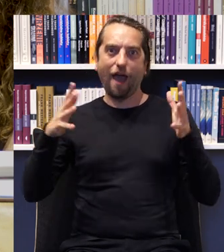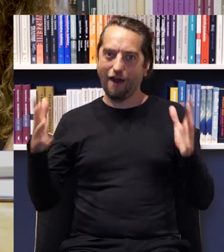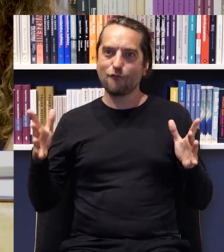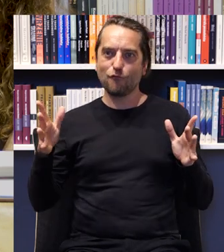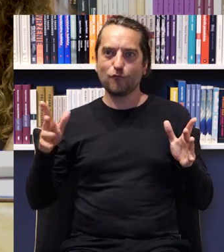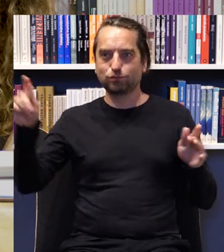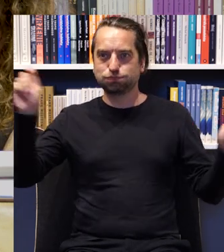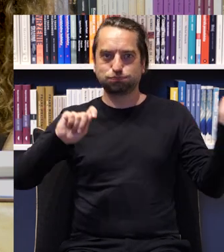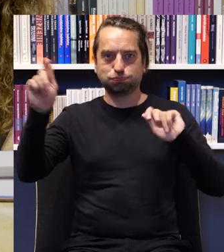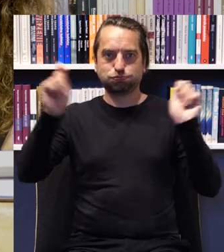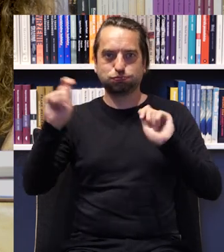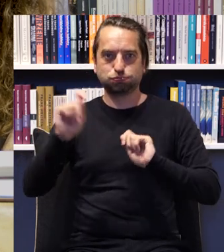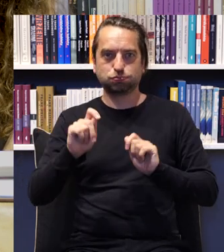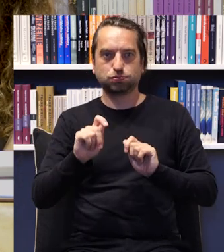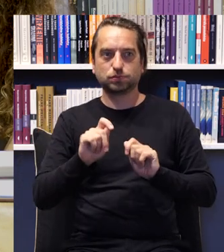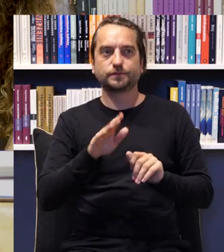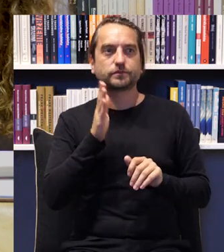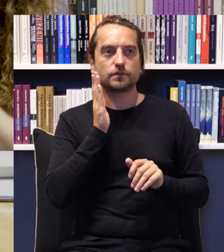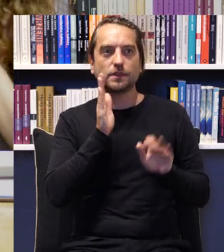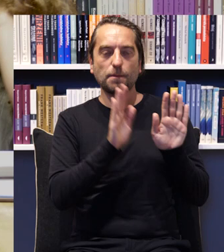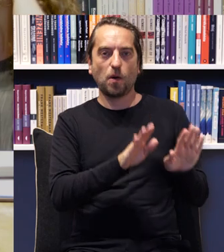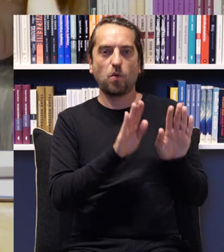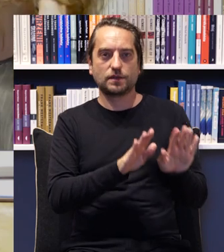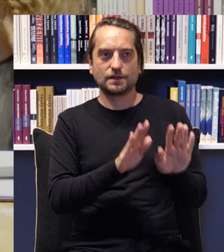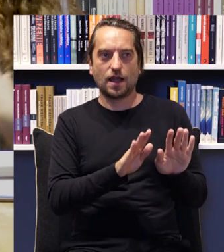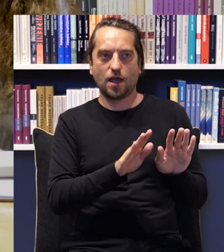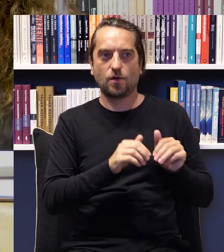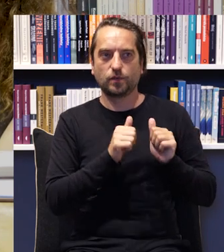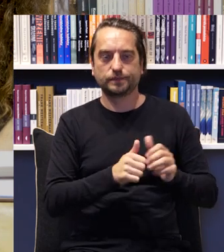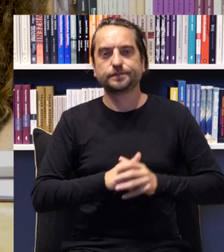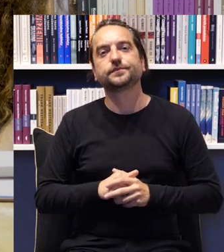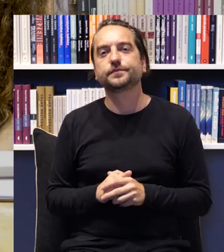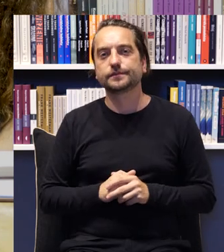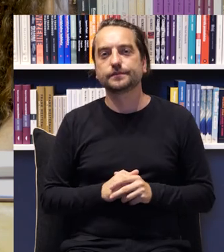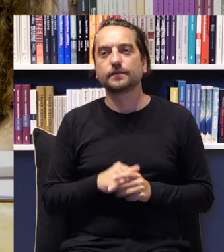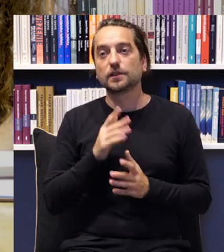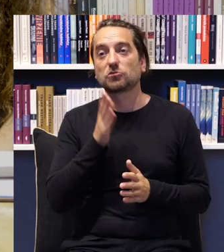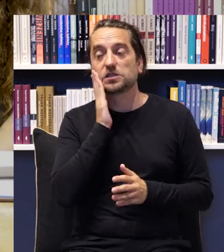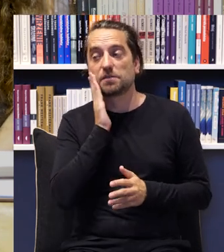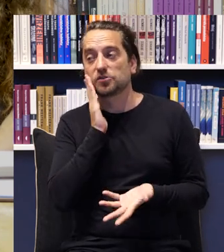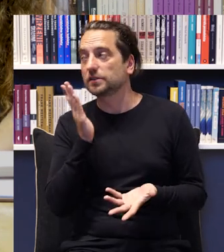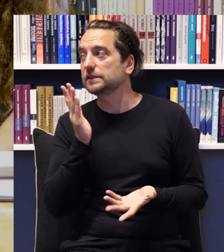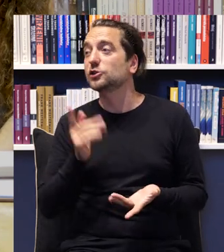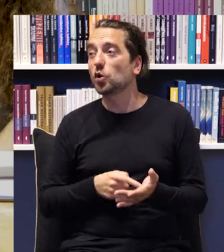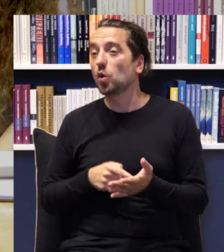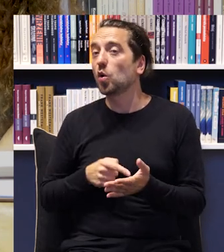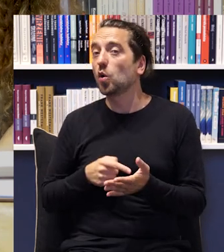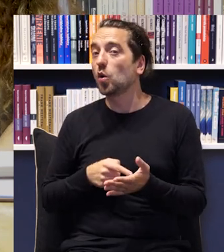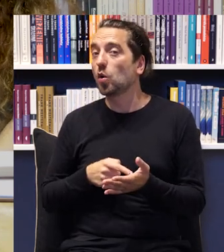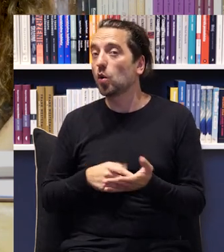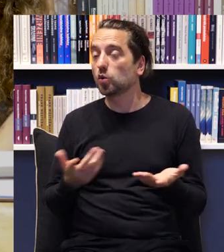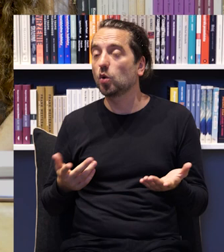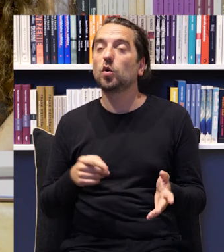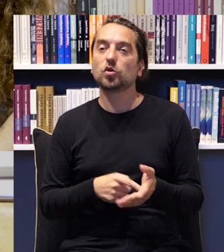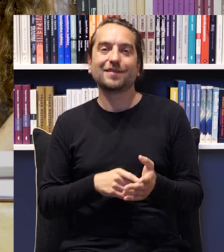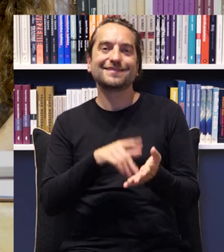jeśli chodzi o stały pobyt. No właśnie. Nie turystyczny, tylko przyjechanie po to, żeby zamieszkać. No właśnie, więc wydaje mi się, że to jest